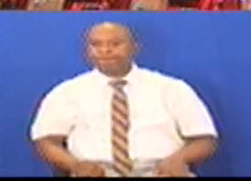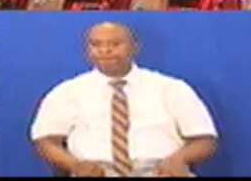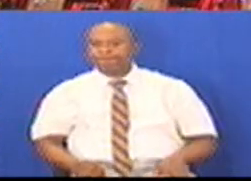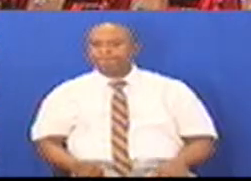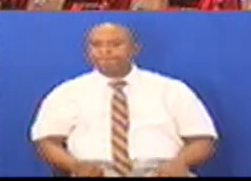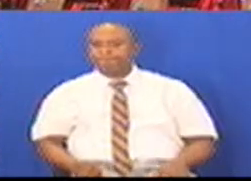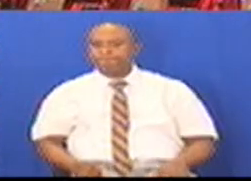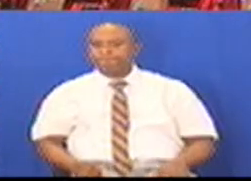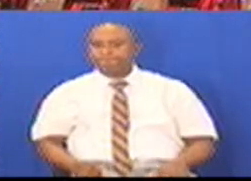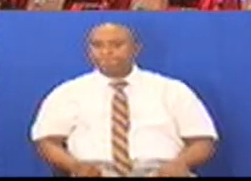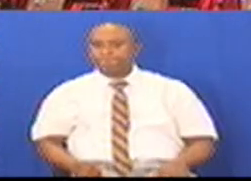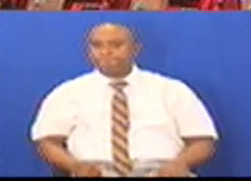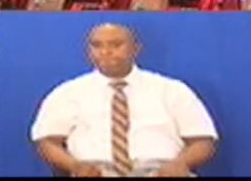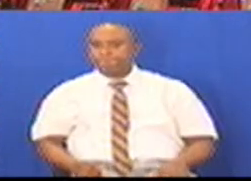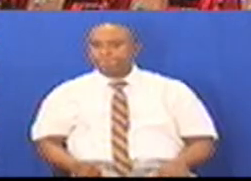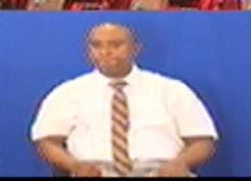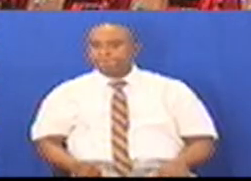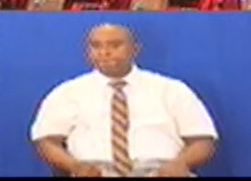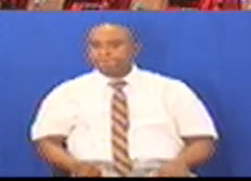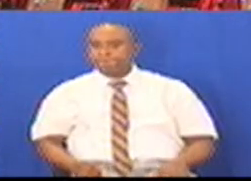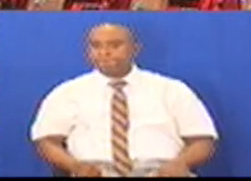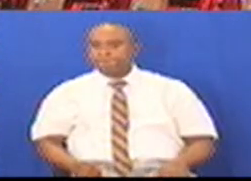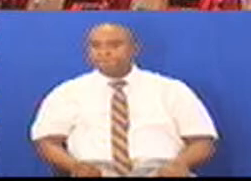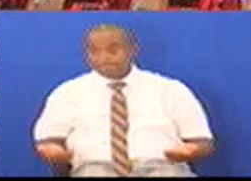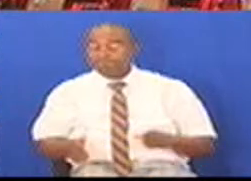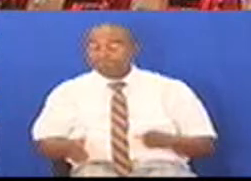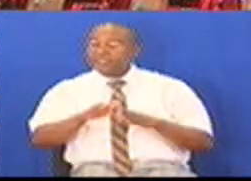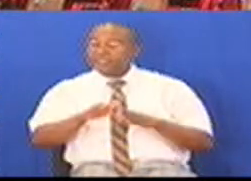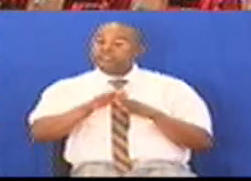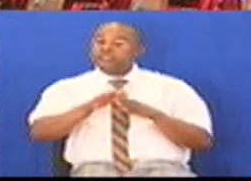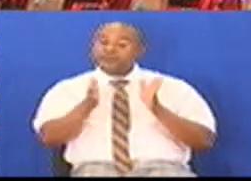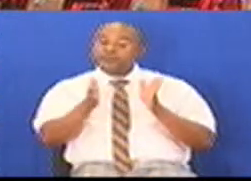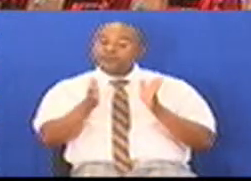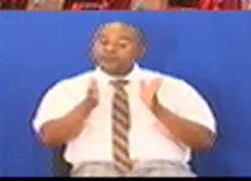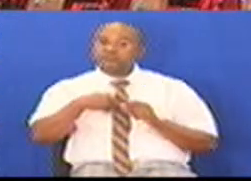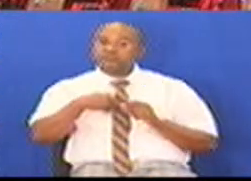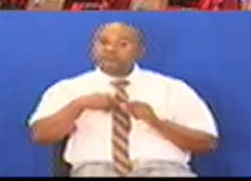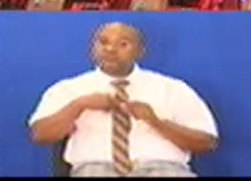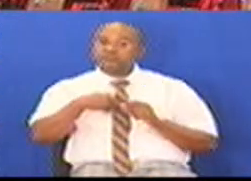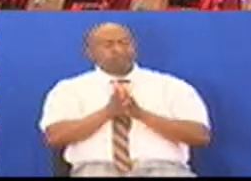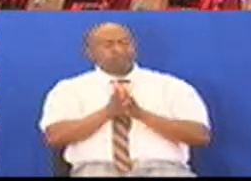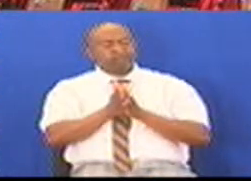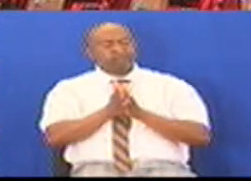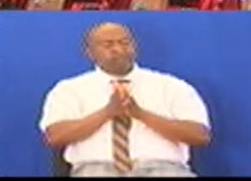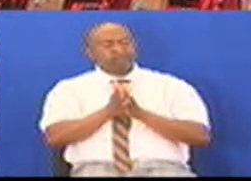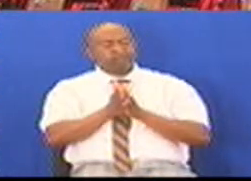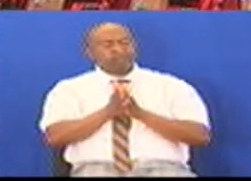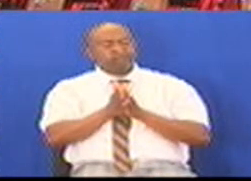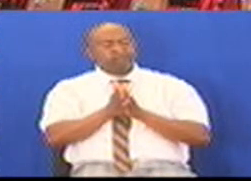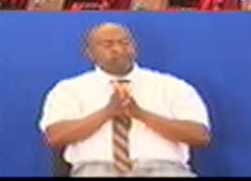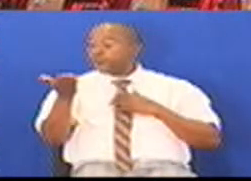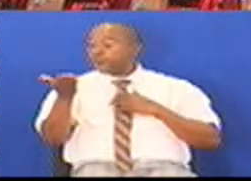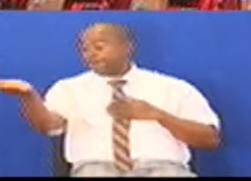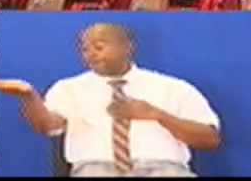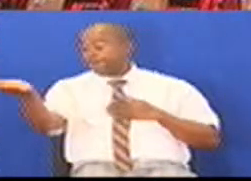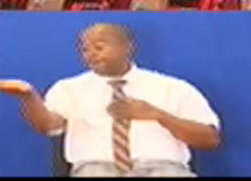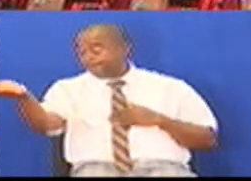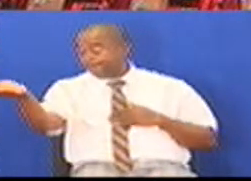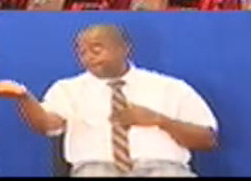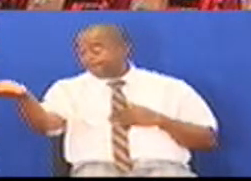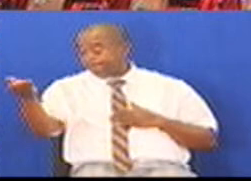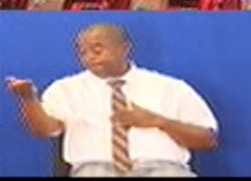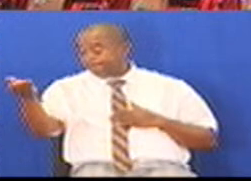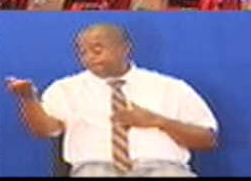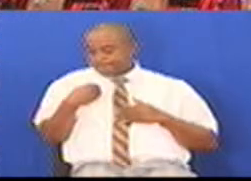Nichukue nafasi hii kukushukuru sana Mheshimiwa Speaker kunipa nafasi ya